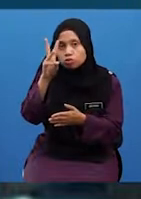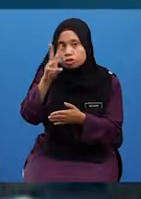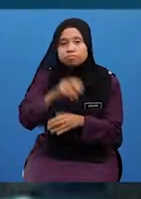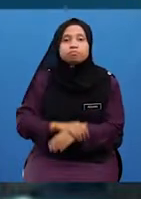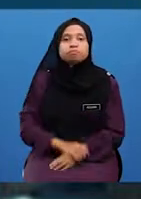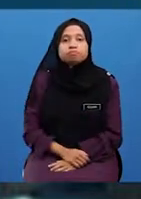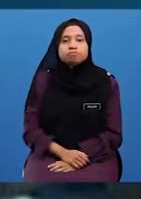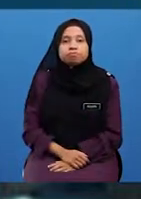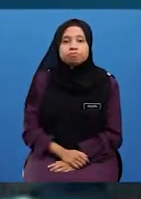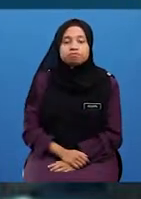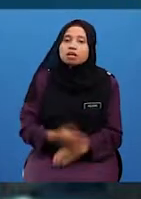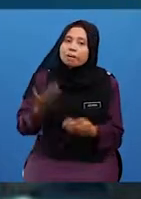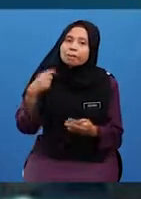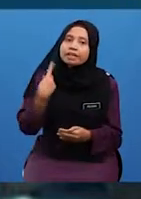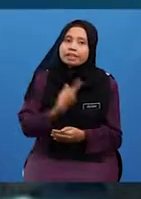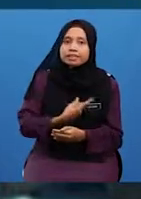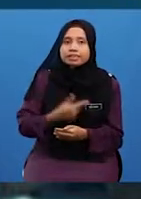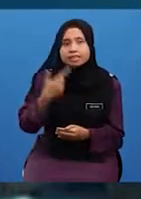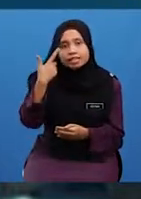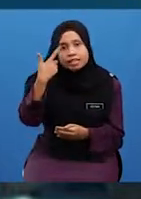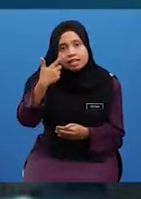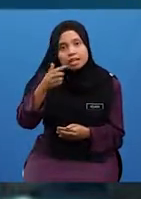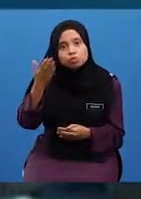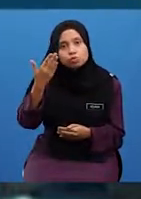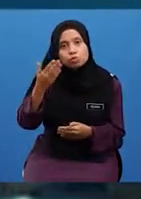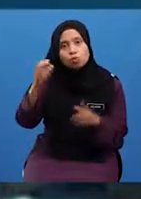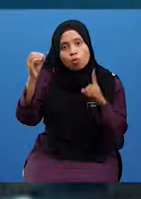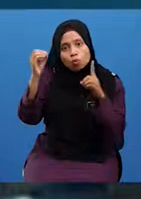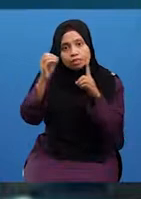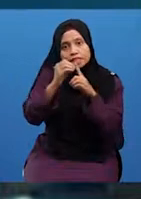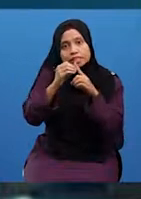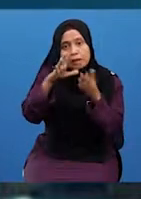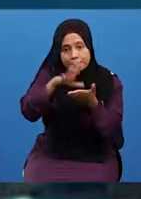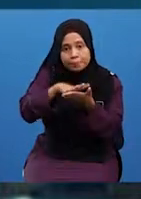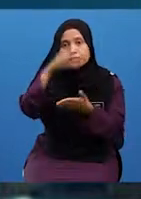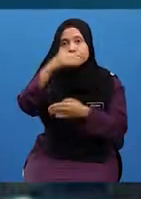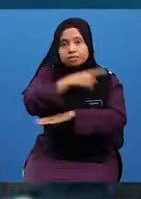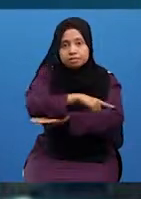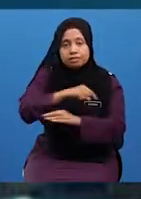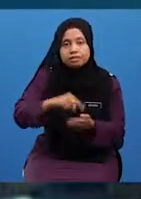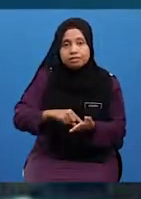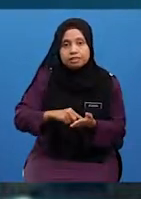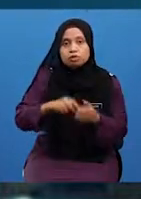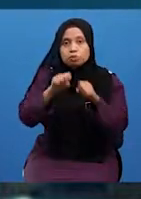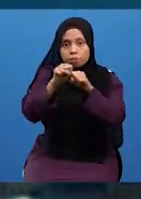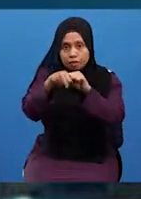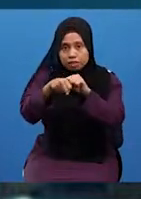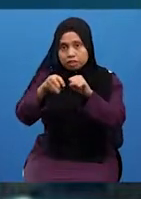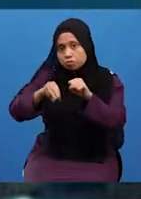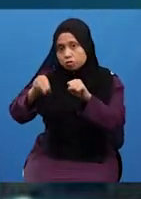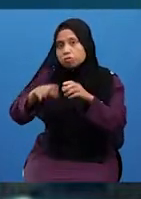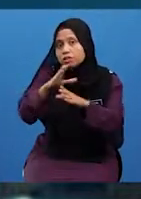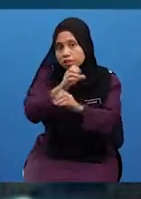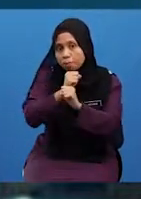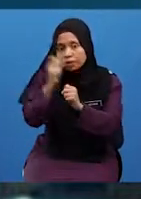Baiklah, jom kita lihat dahulu objektif pembelajaran hari ini agar murid-murid